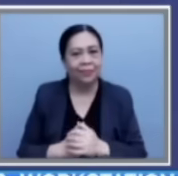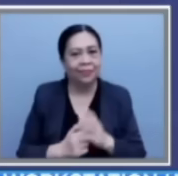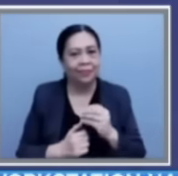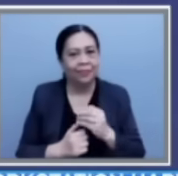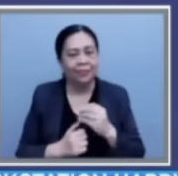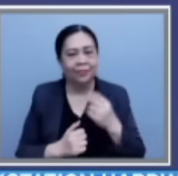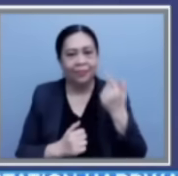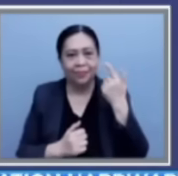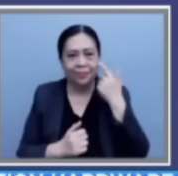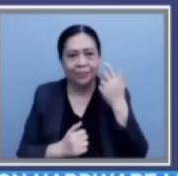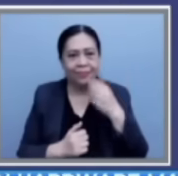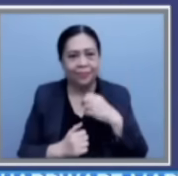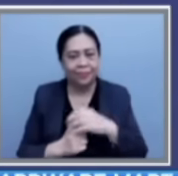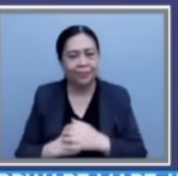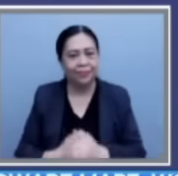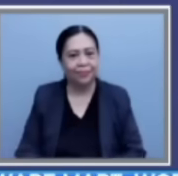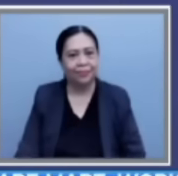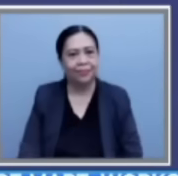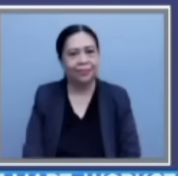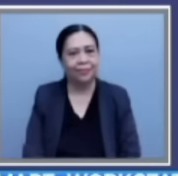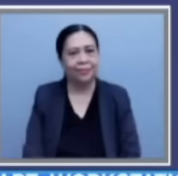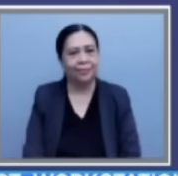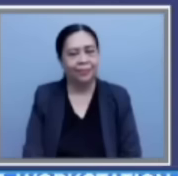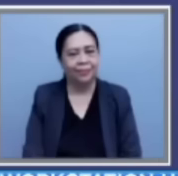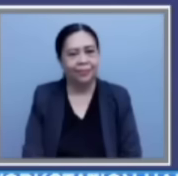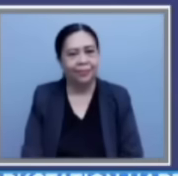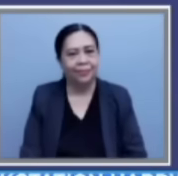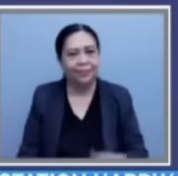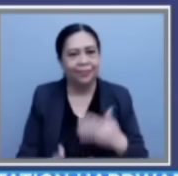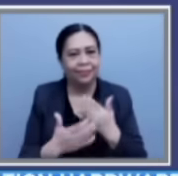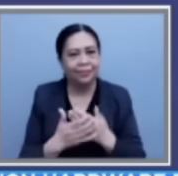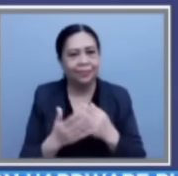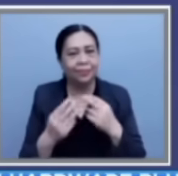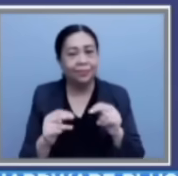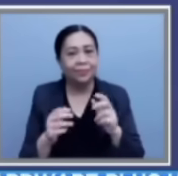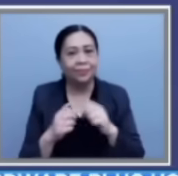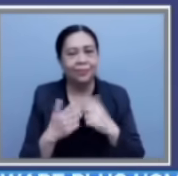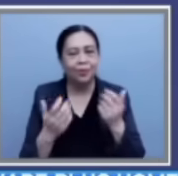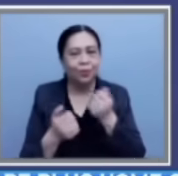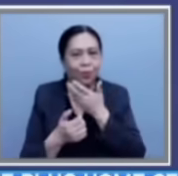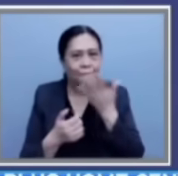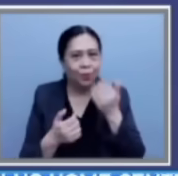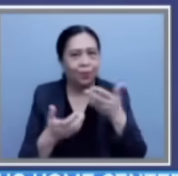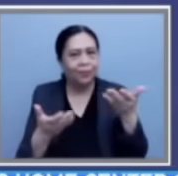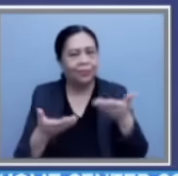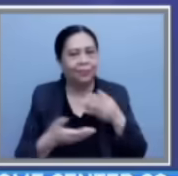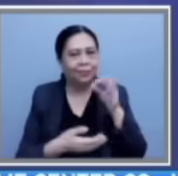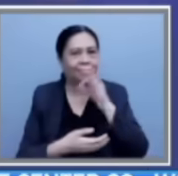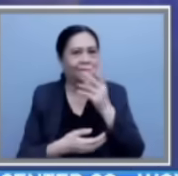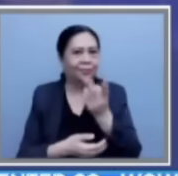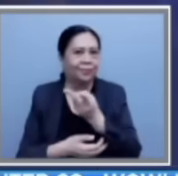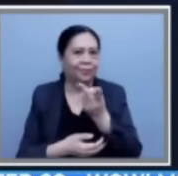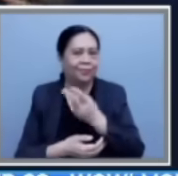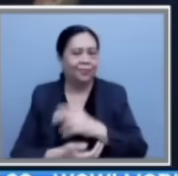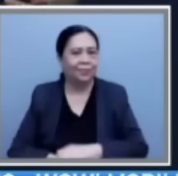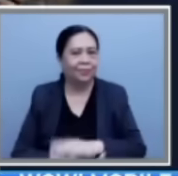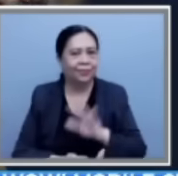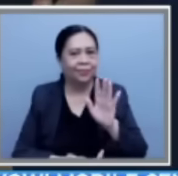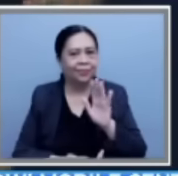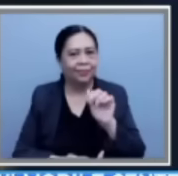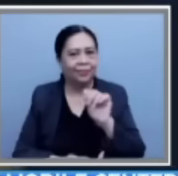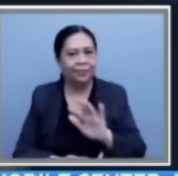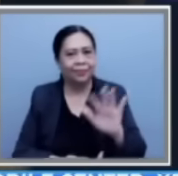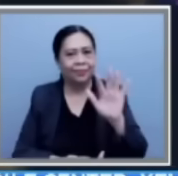at Pip crit na-witness ko mismo ang mainit na pagsalubong ng pinoy fans dalawa sa kanilang Asia fan